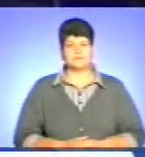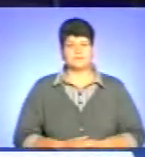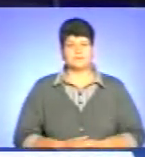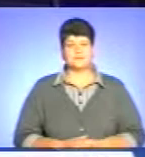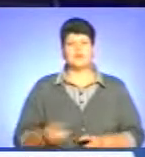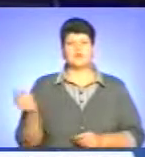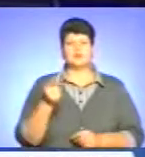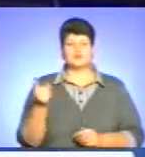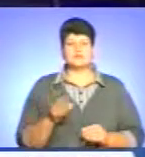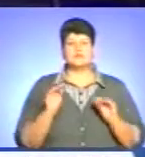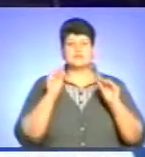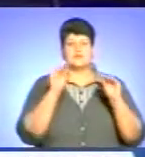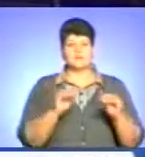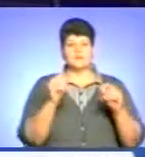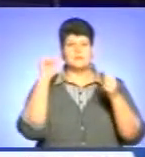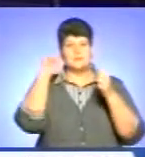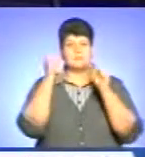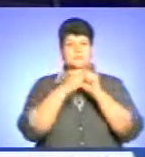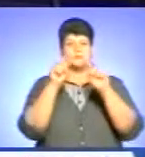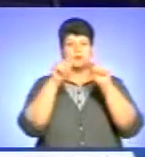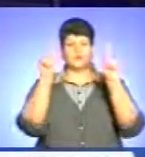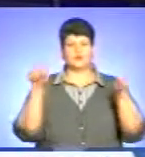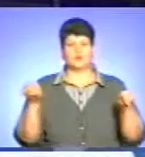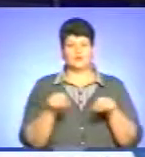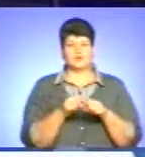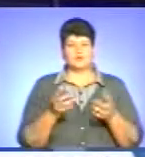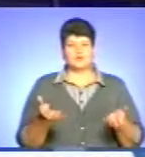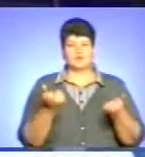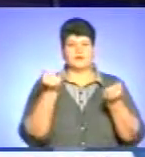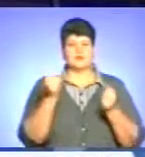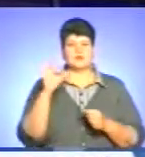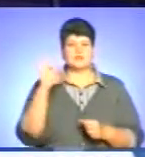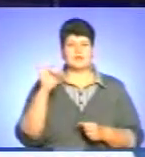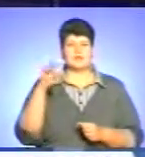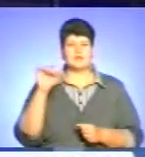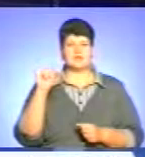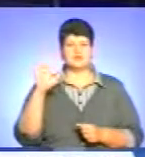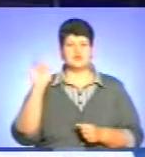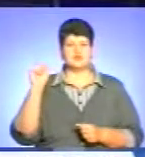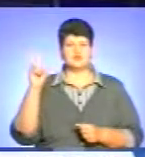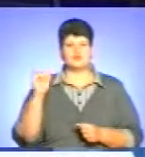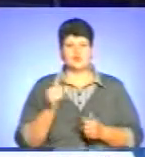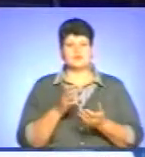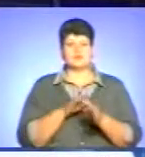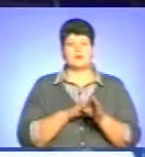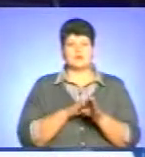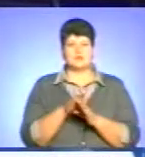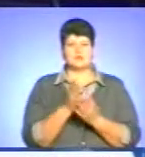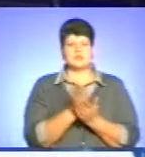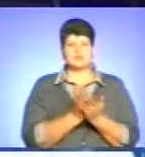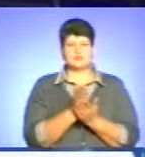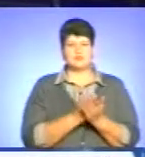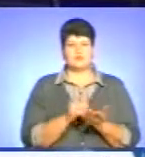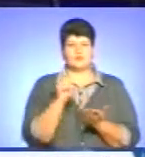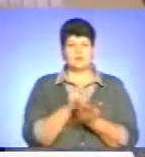У Тернополі встановили меморіальну дошку рятувальнику Ростиславу Манащуку. Він загинув при виконанні службових обов'язків. Докладніше у